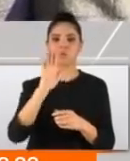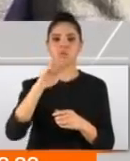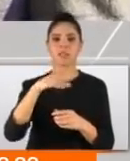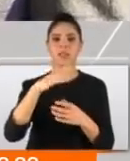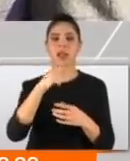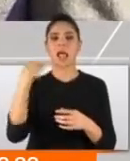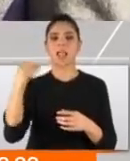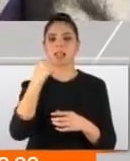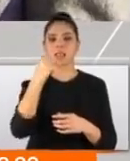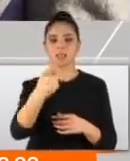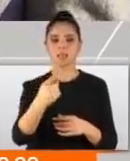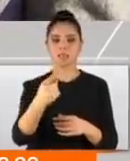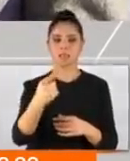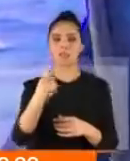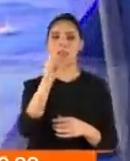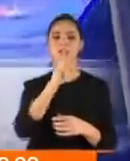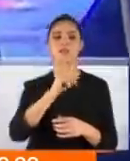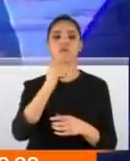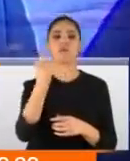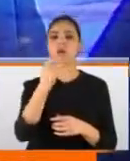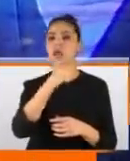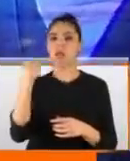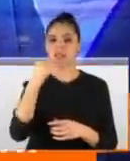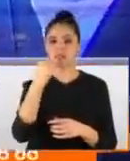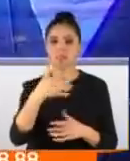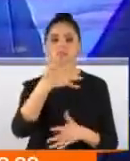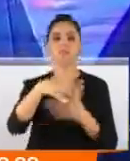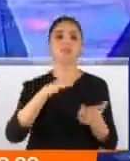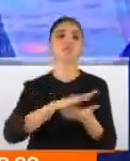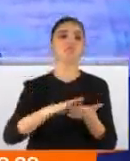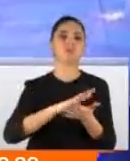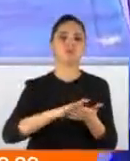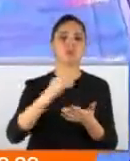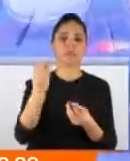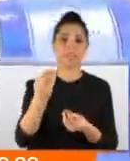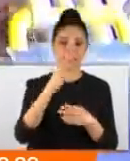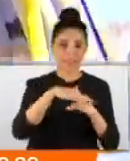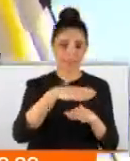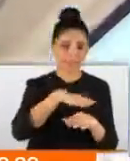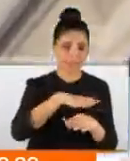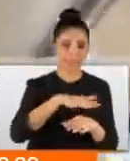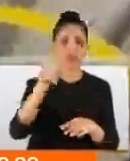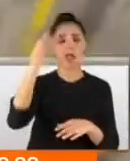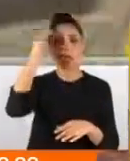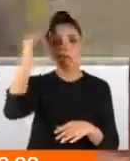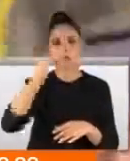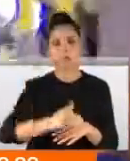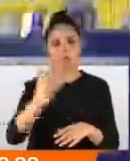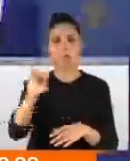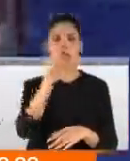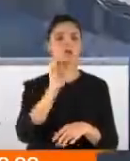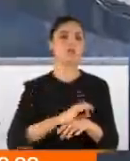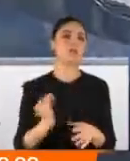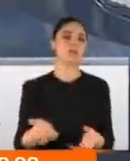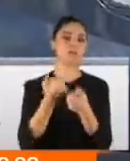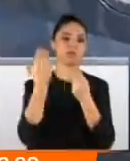eksiklediler. Tekrar döndü 200 lira eksiklediler. Neyse ki karışıklık çabuk giderildi. İyilik yapayım derken zan altında kalmaktan son anda